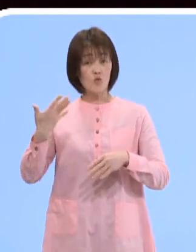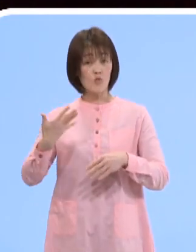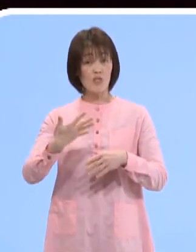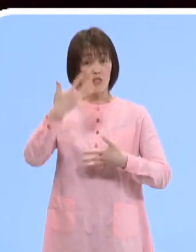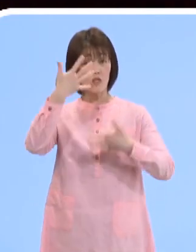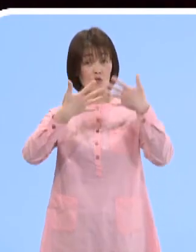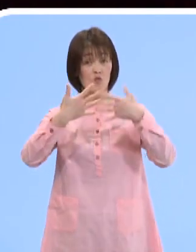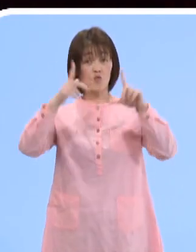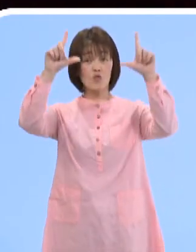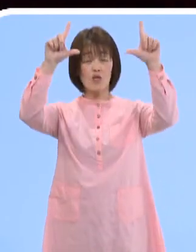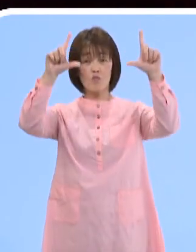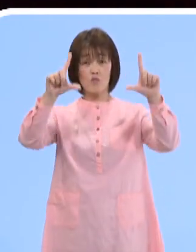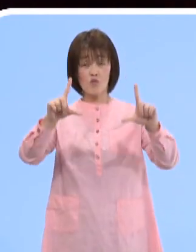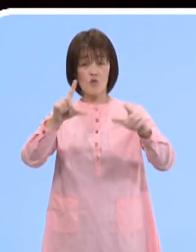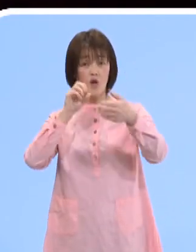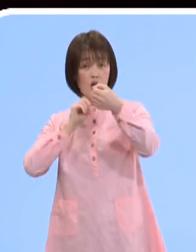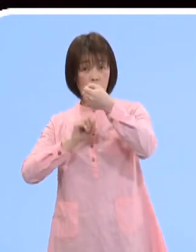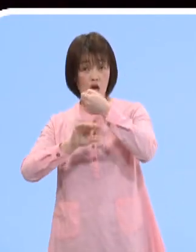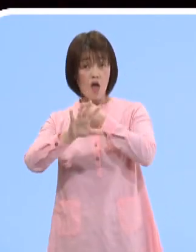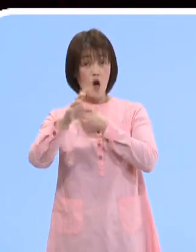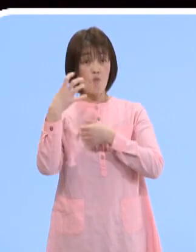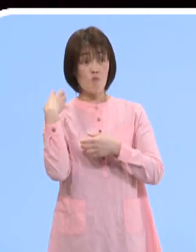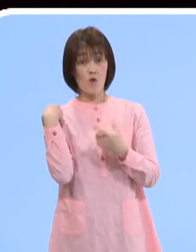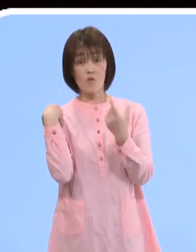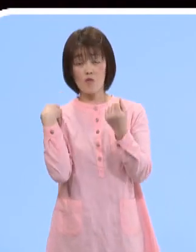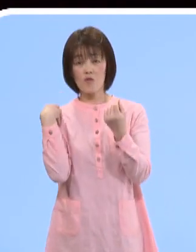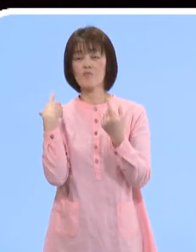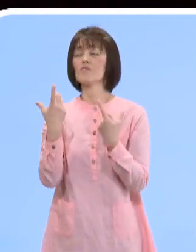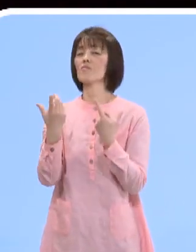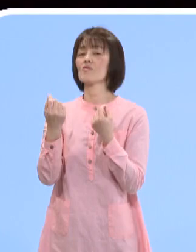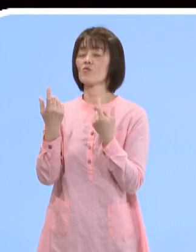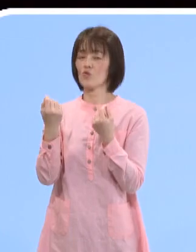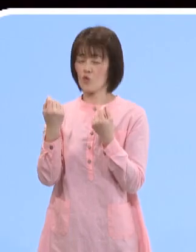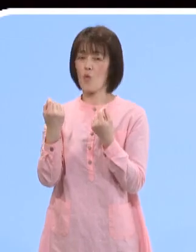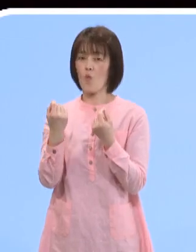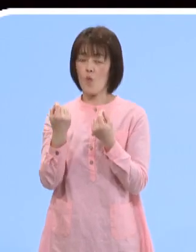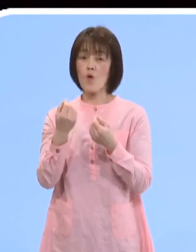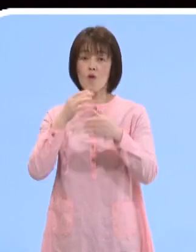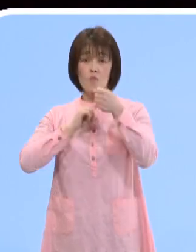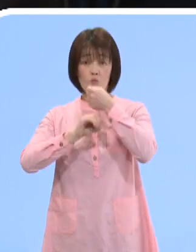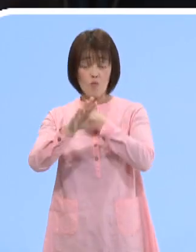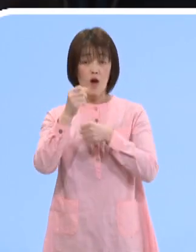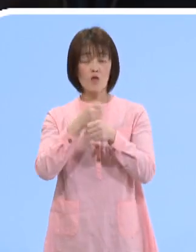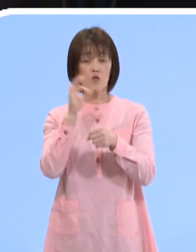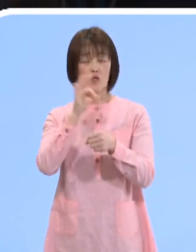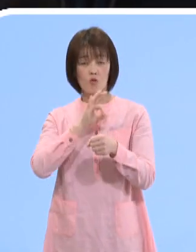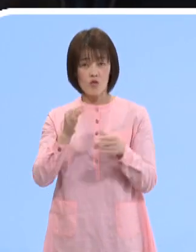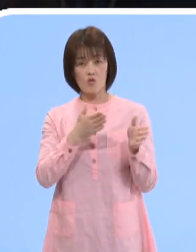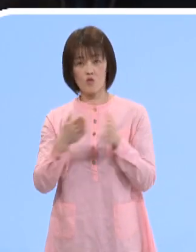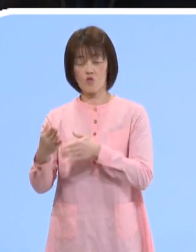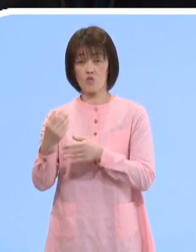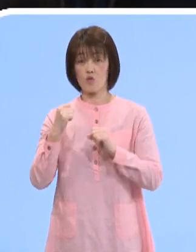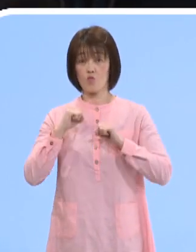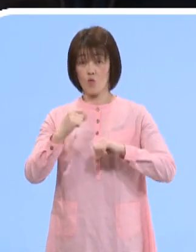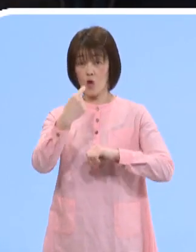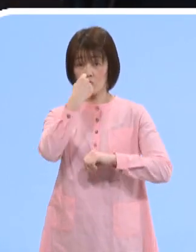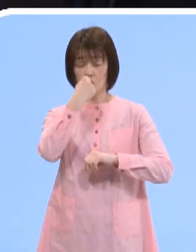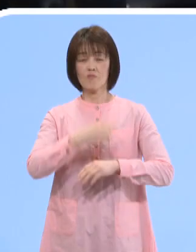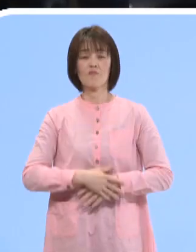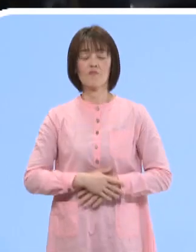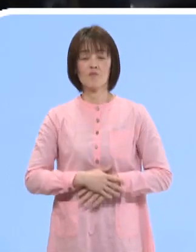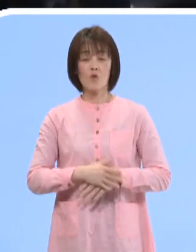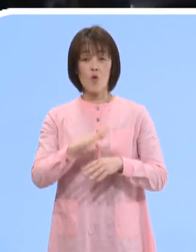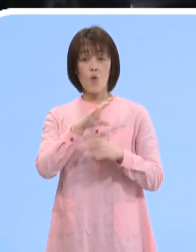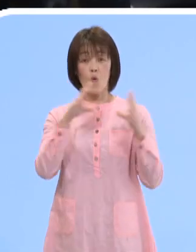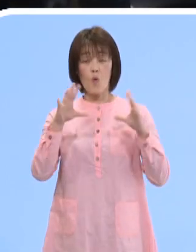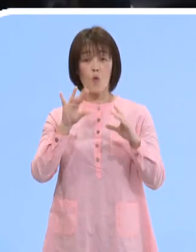するという映写の部分も関わってはるという 。そうですね、映画の作品の手配含めて、 はい、大杉さんっていうのはどういう方ですか。 結